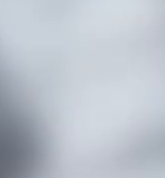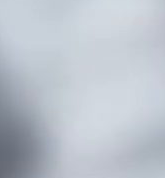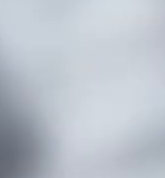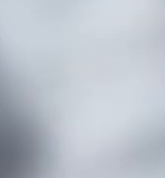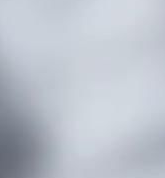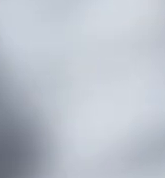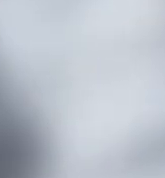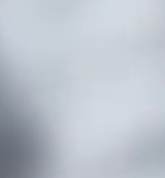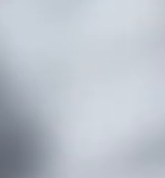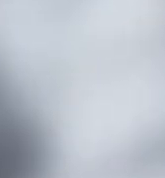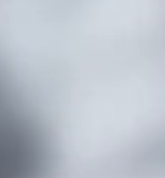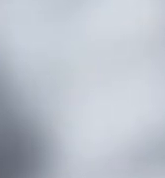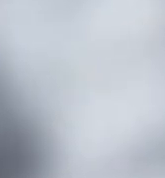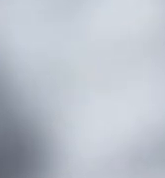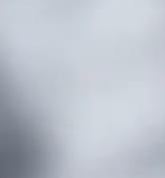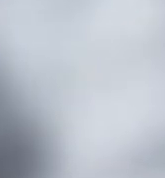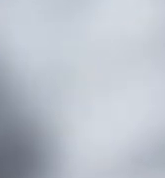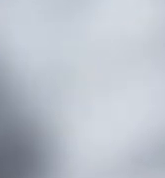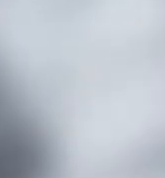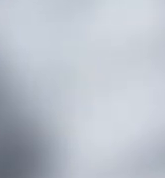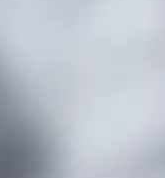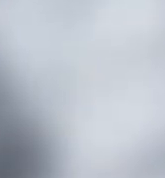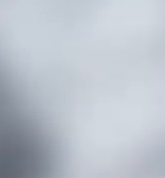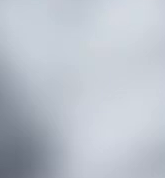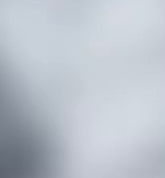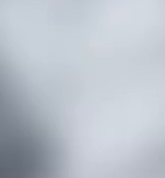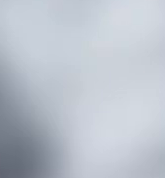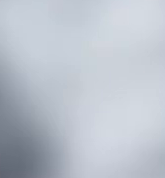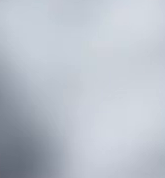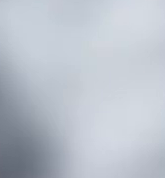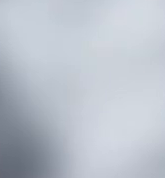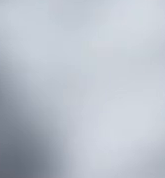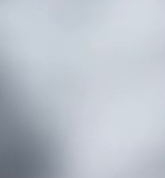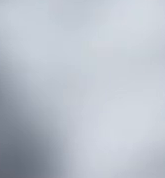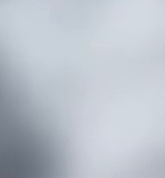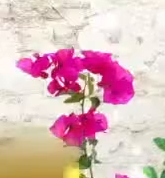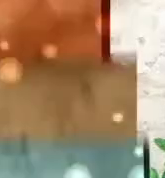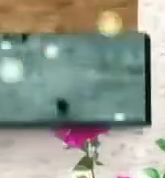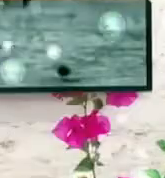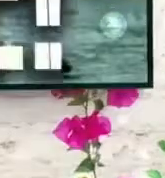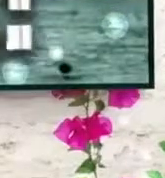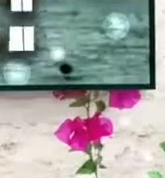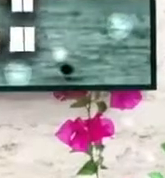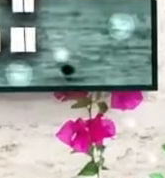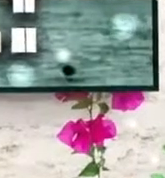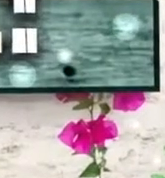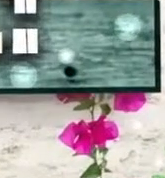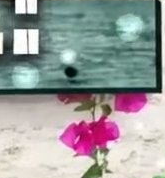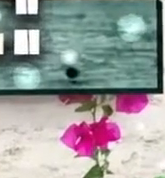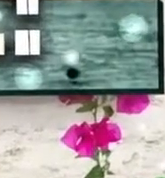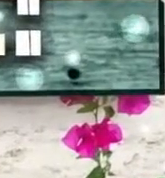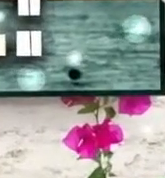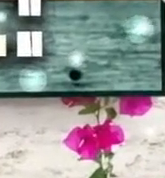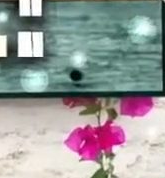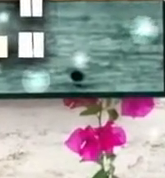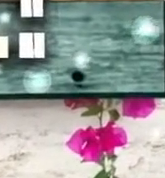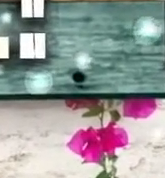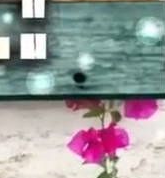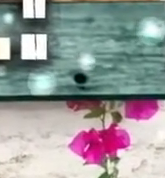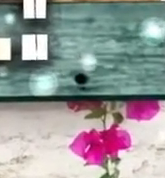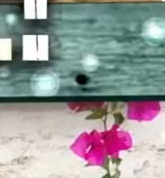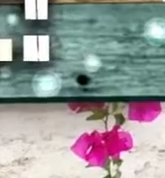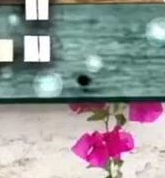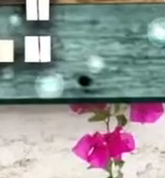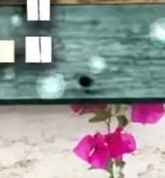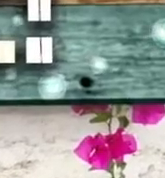Together, paano maging strong and bongga ang marriage